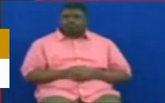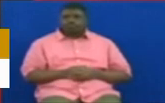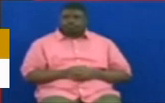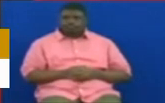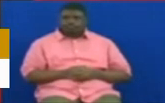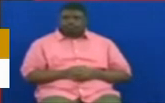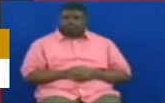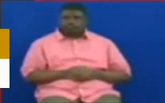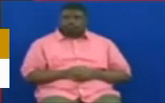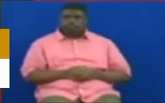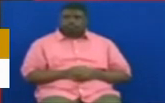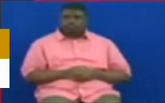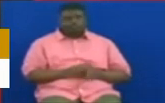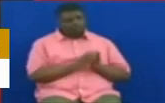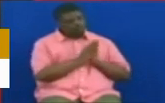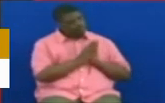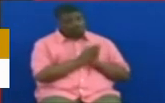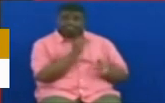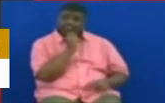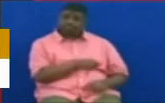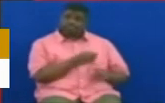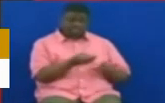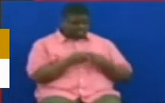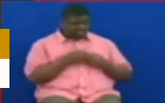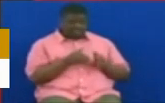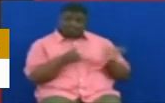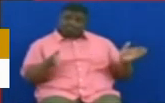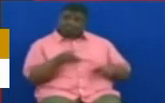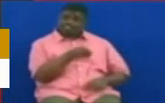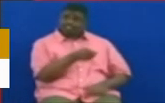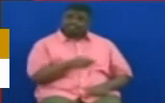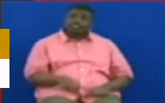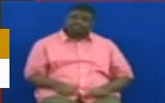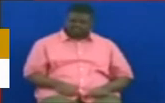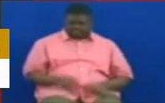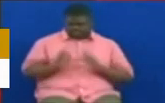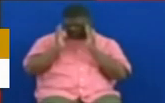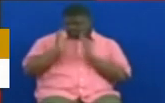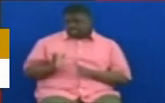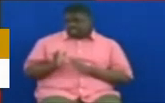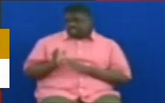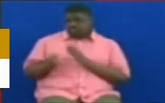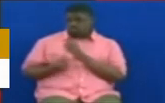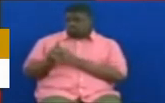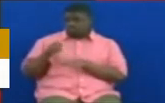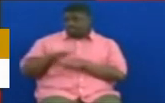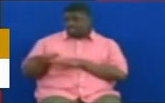Nashukuru Mheshimiwa Speaker kwa nafasi tena. Mheshimiwa Speaker, kutokana na maelezo ya